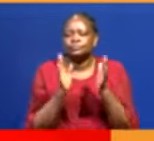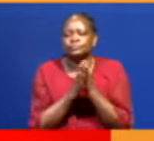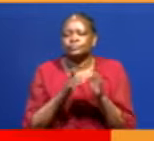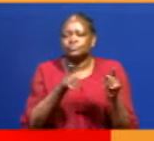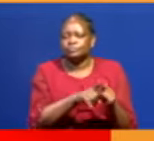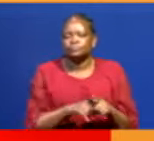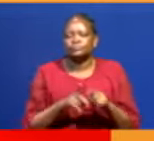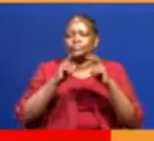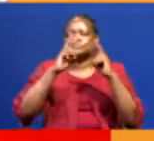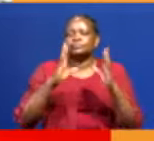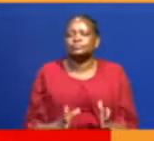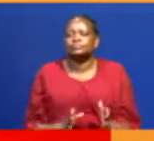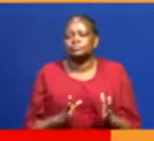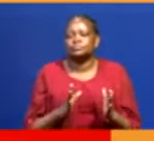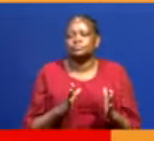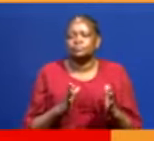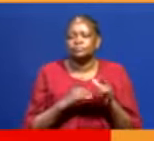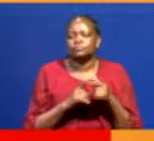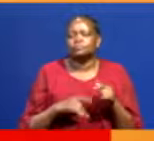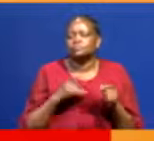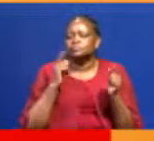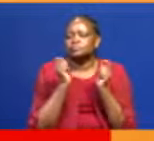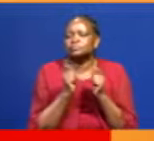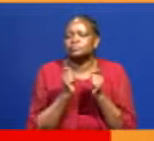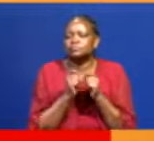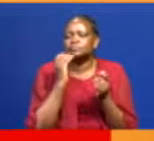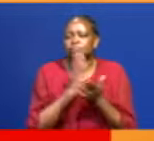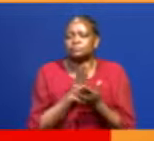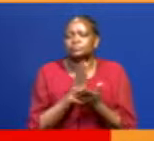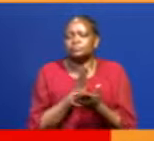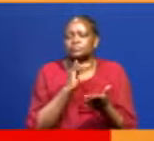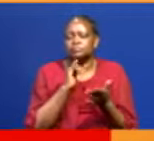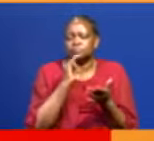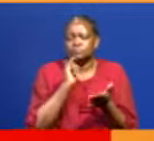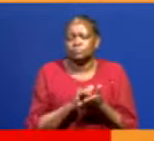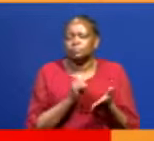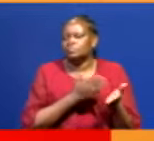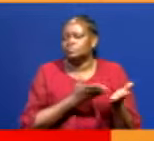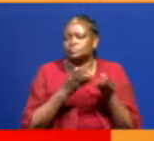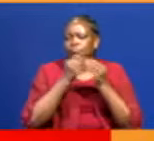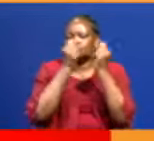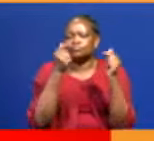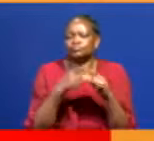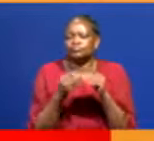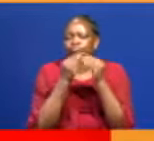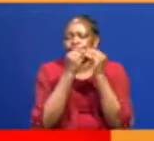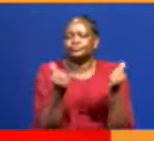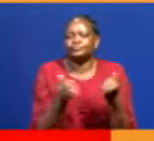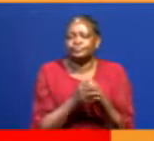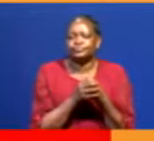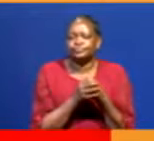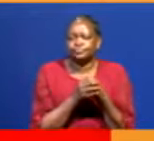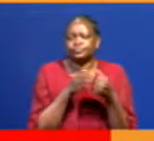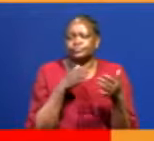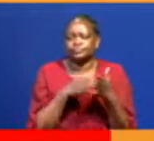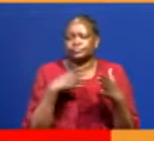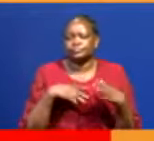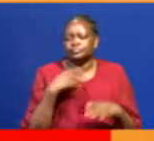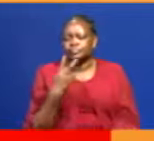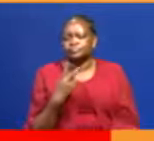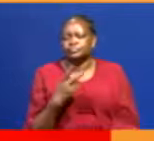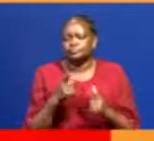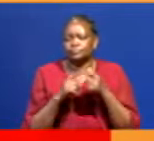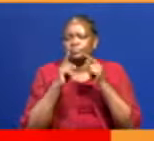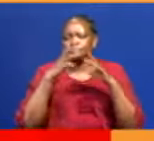kama watafiti ni tunasikia uchungu kwamba tumeleta suluhisho, lakini suluhisho inazoelewa na watu wawili.